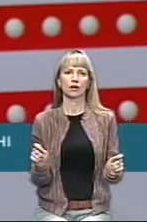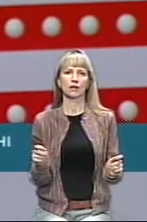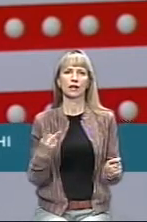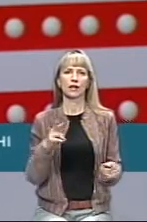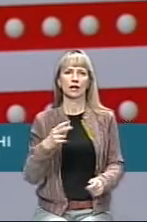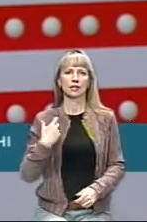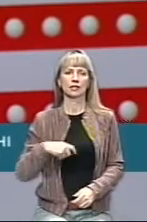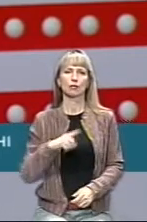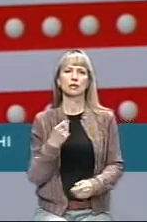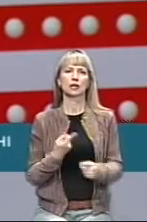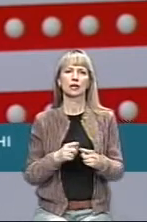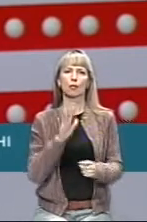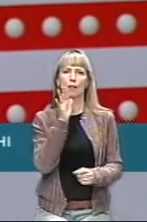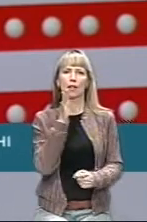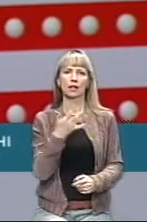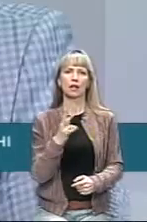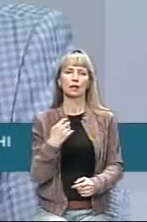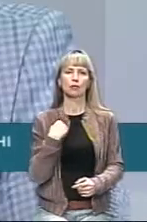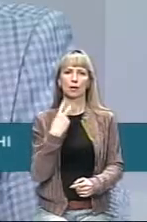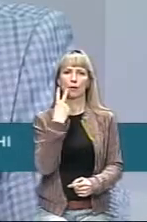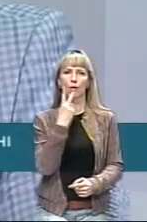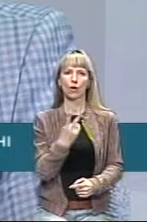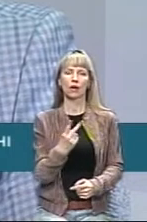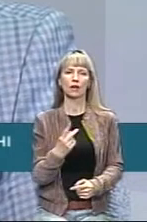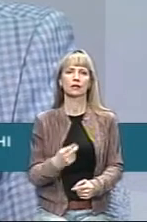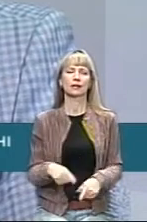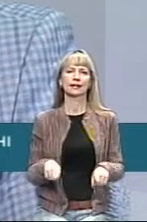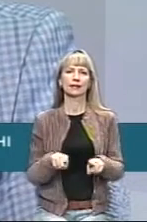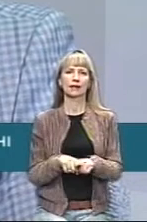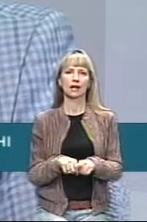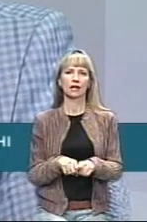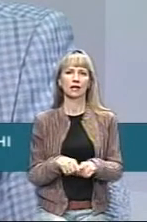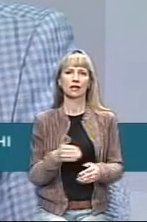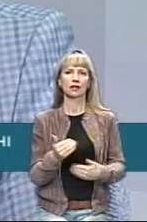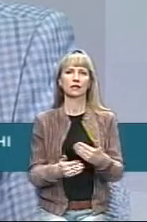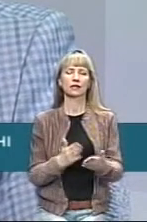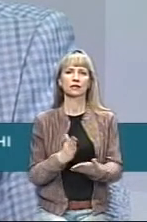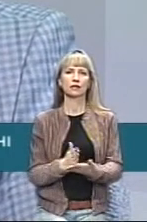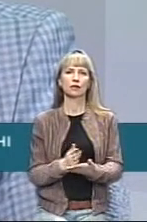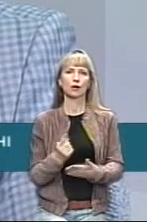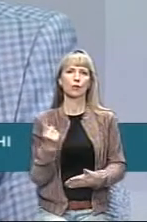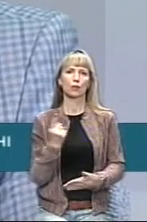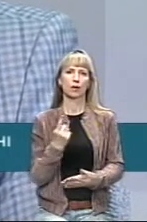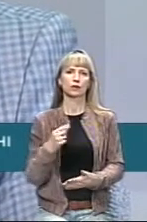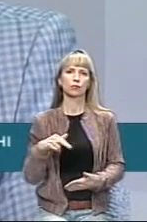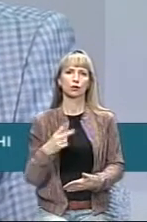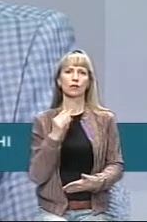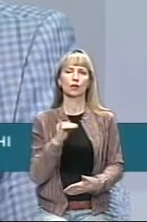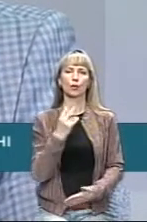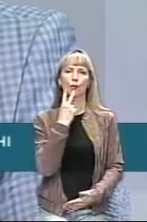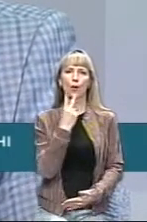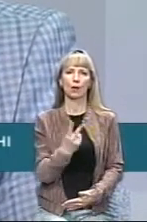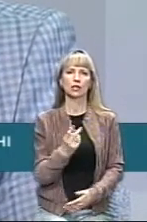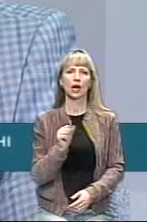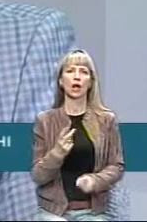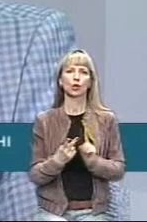себе за ці 5 років? На мій погляд, є дві такі тенденції. Перша тенденція – прийшов і побачив. Ага.